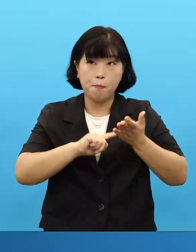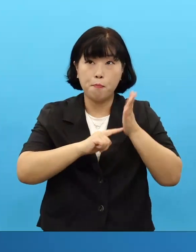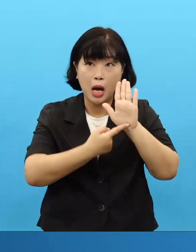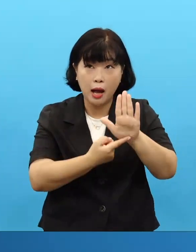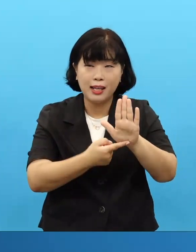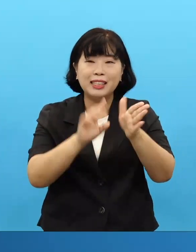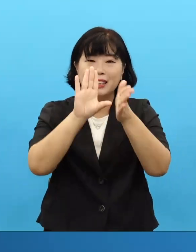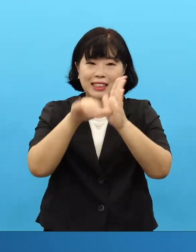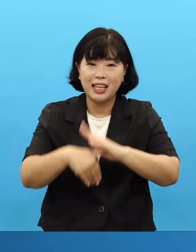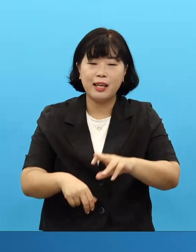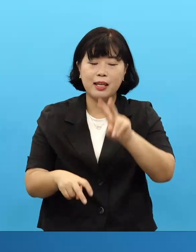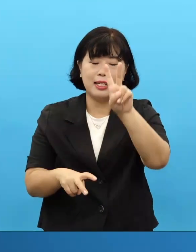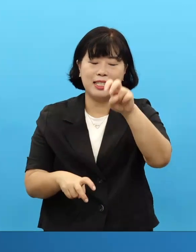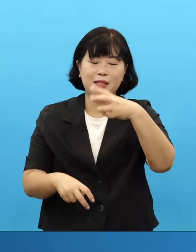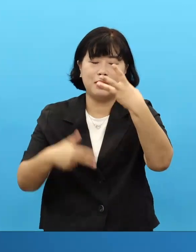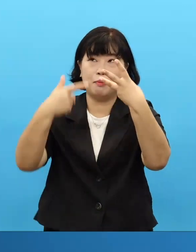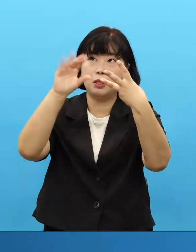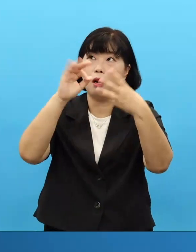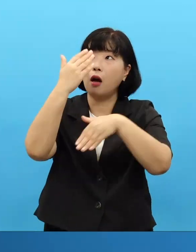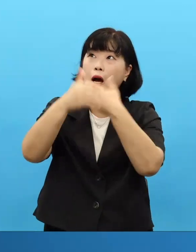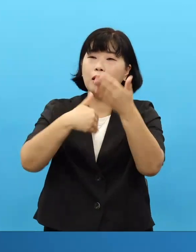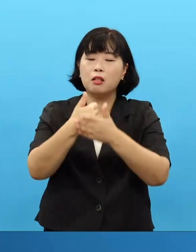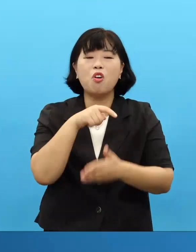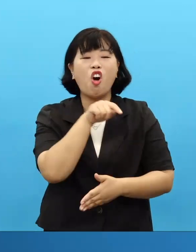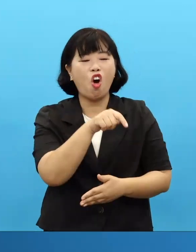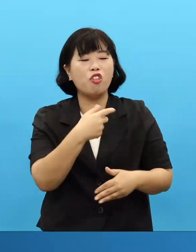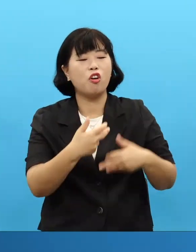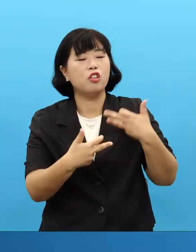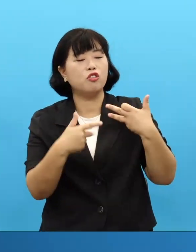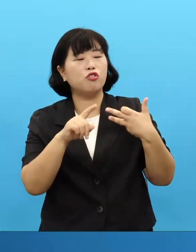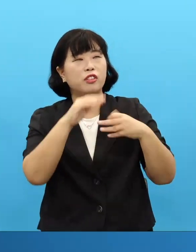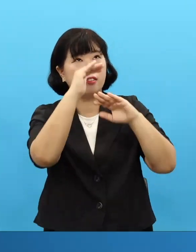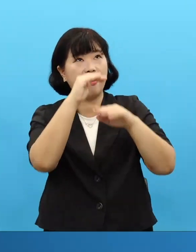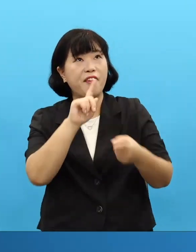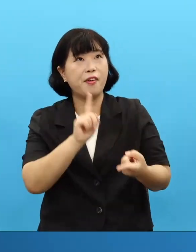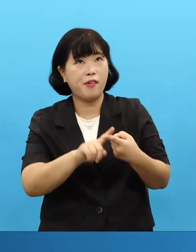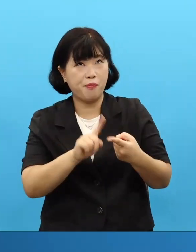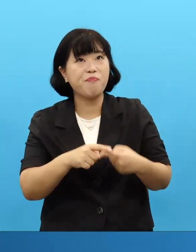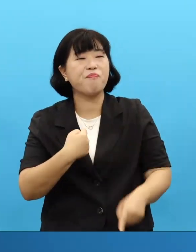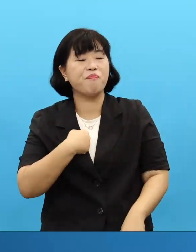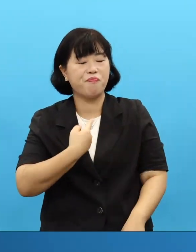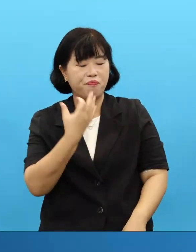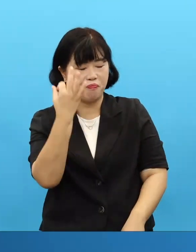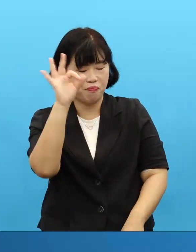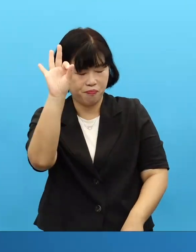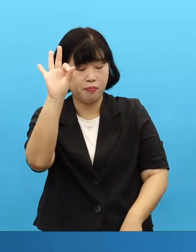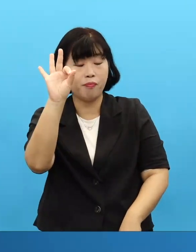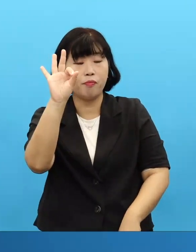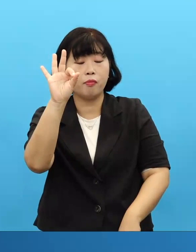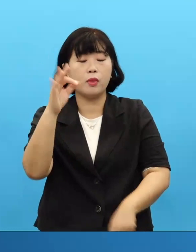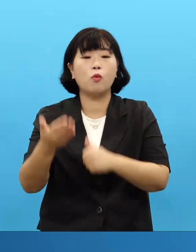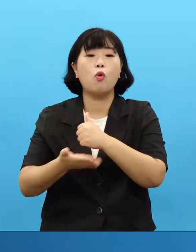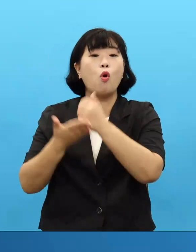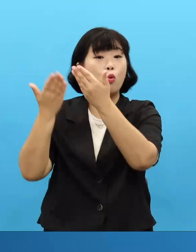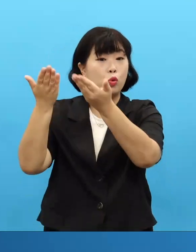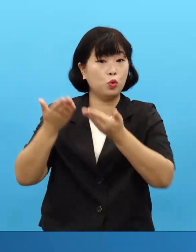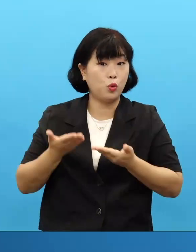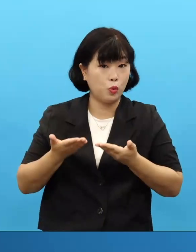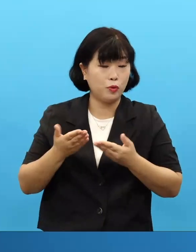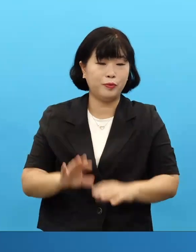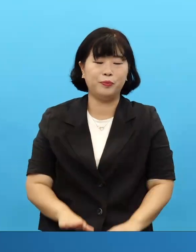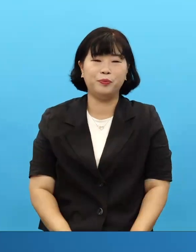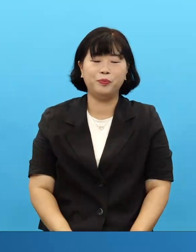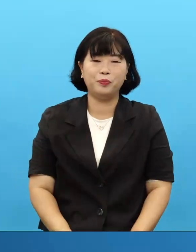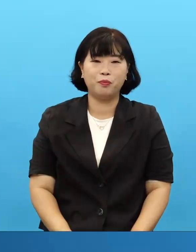풍랑을 만나게 됐죠. 로마로 가다가. And in chapter 27, verse 24, he's on his way to Rome and he meets with a storm. 이때도 하나님이